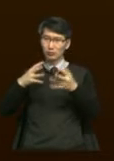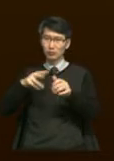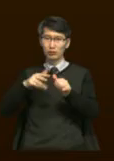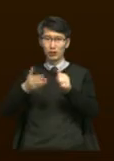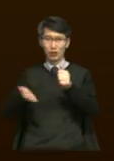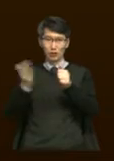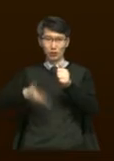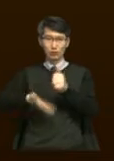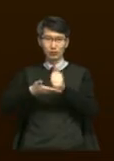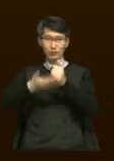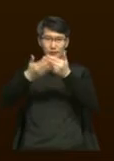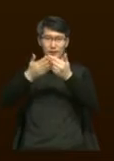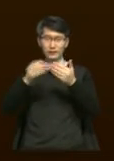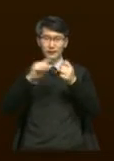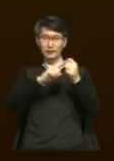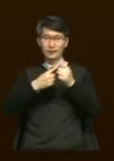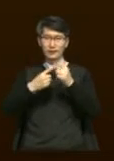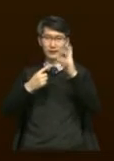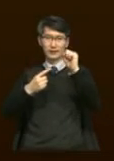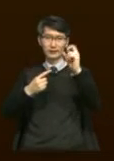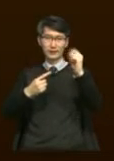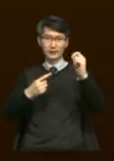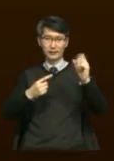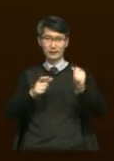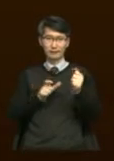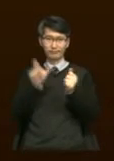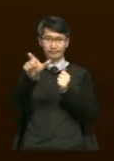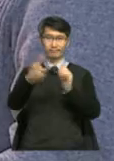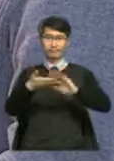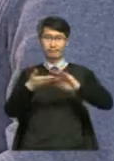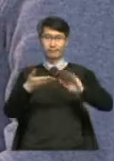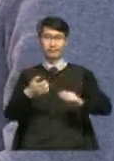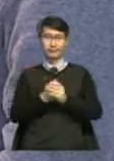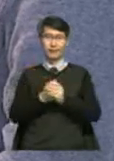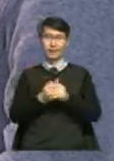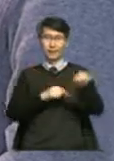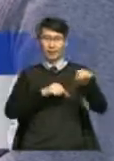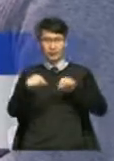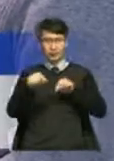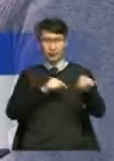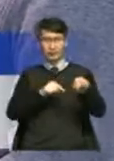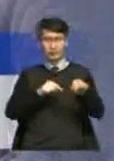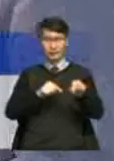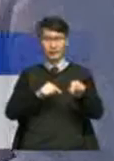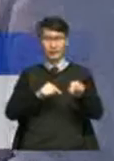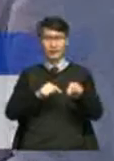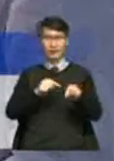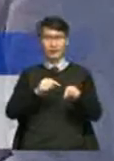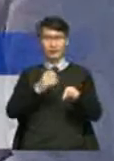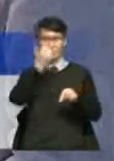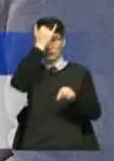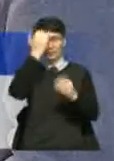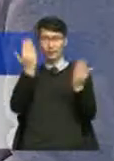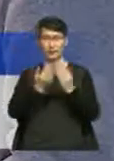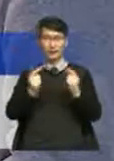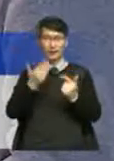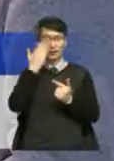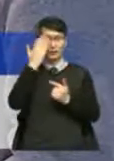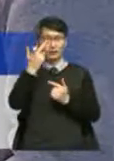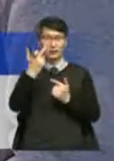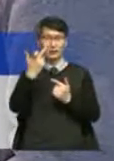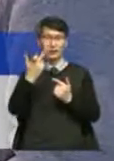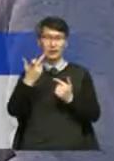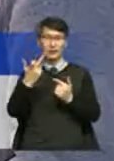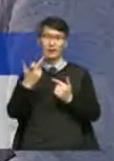공천을 받았다는 내용의 글을 SNS에 올린 겁니다. 정치 더 이상 옳지 않다고 생각합니다. 용산은